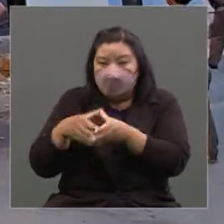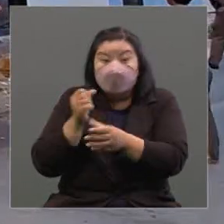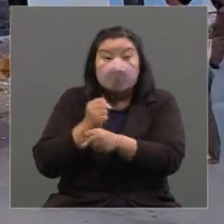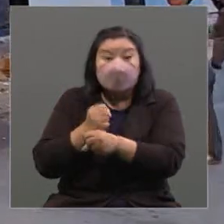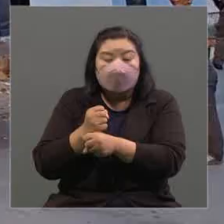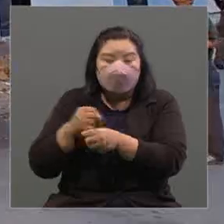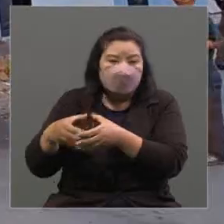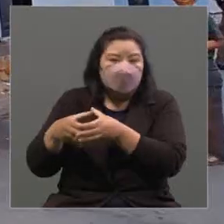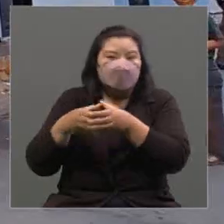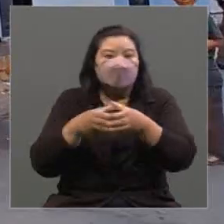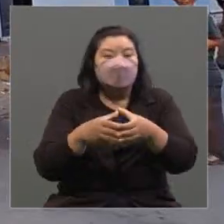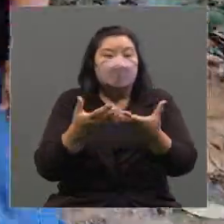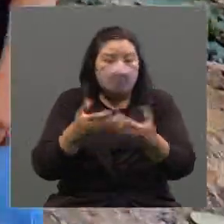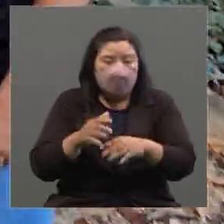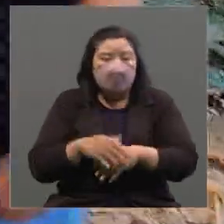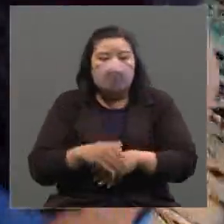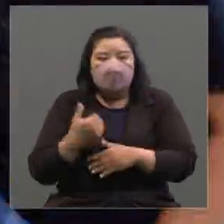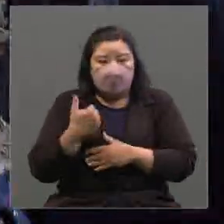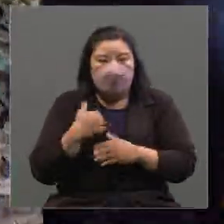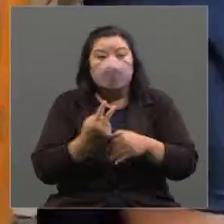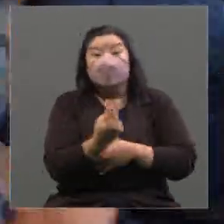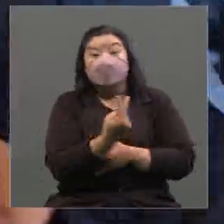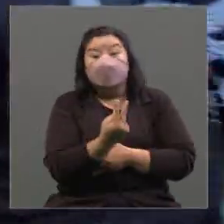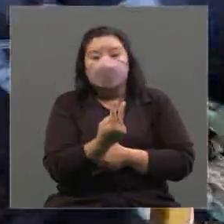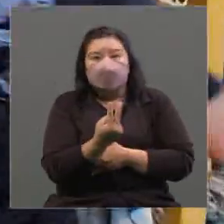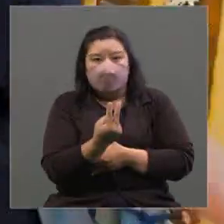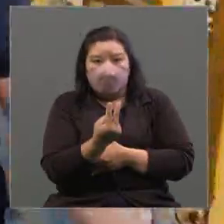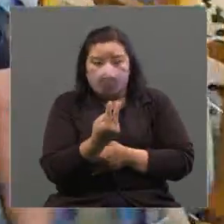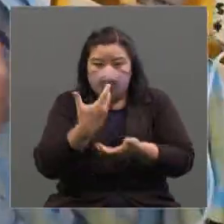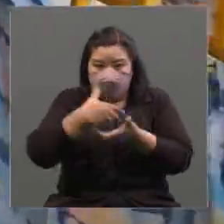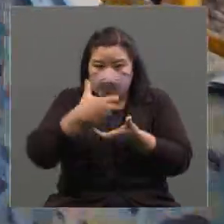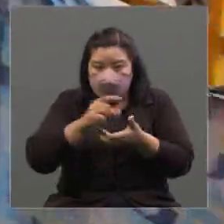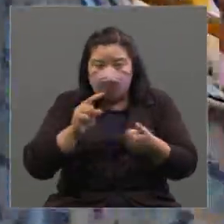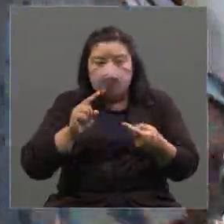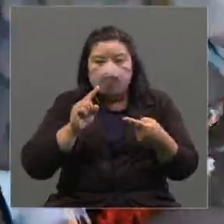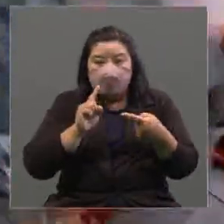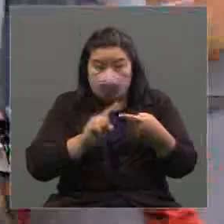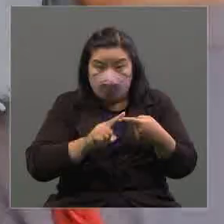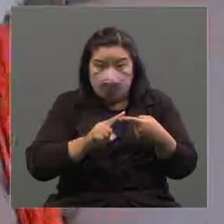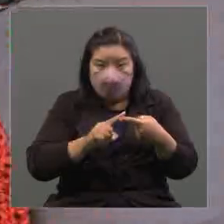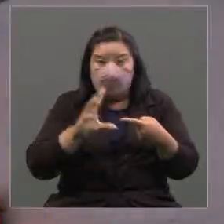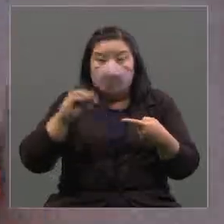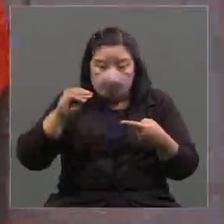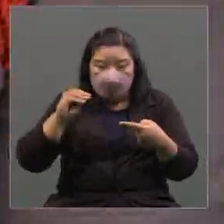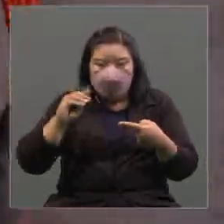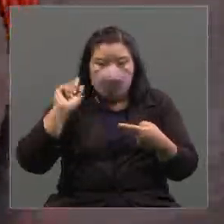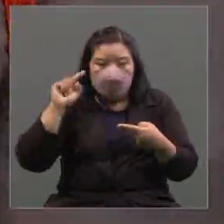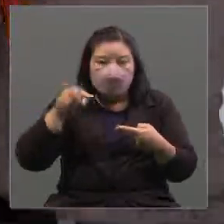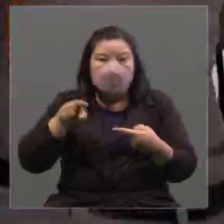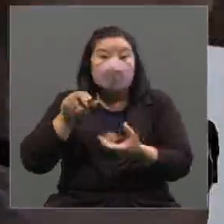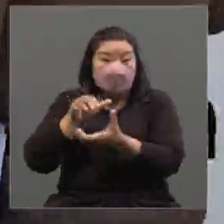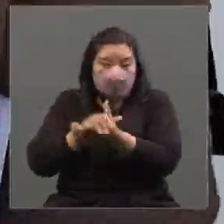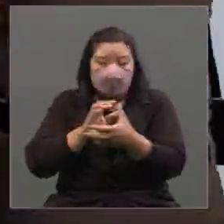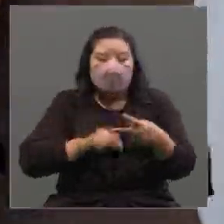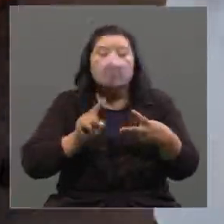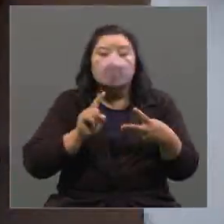การจู่โจมพิเศษค่ะก็นำตัว2คนที่เมื่อสักครู่นี้ไล่เรียงไปเนี่ยนะคะคือนางสาวละอองดาวเป็นลูกสะใภ้แล้วก็นาย